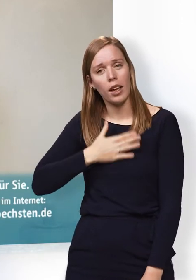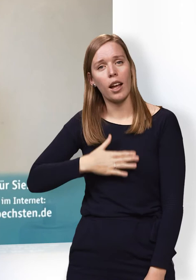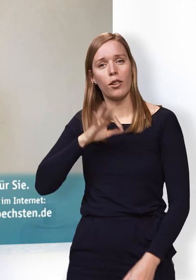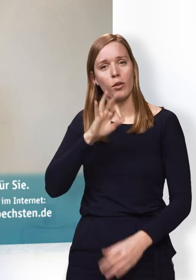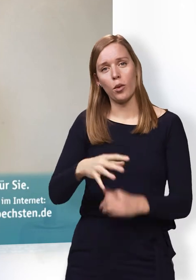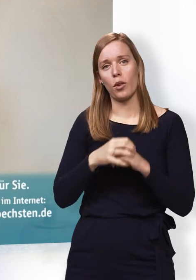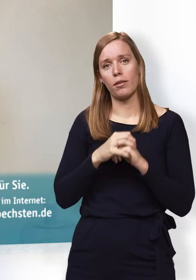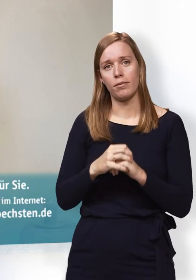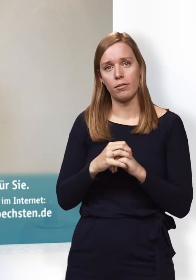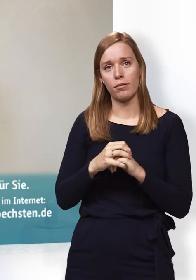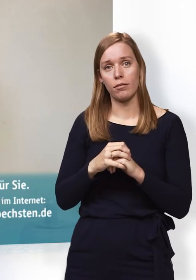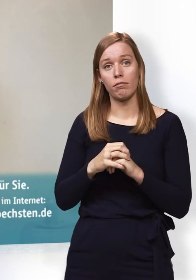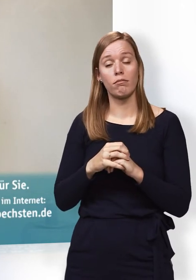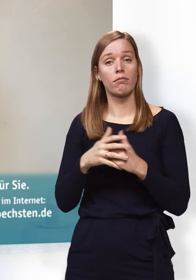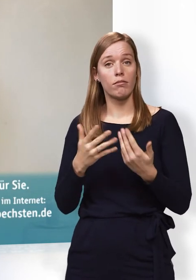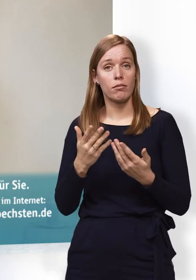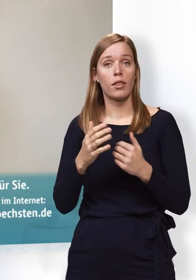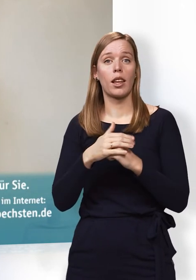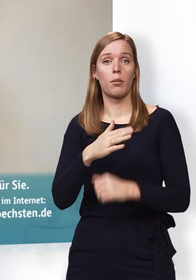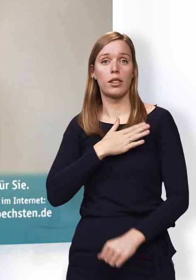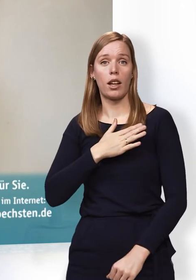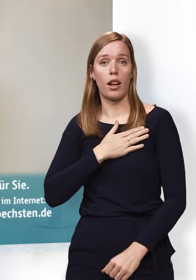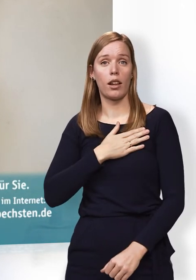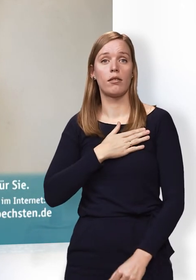Sie. Schreiben Sie uns Ihr Gebetsanliegen über